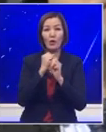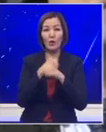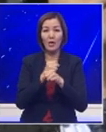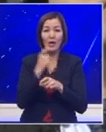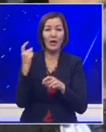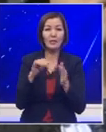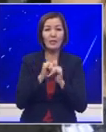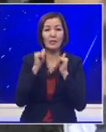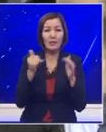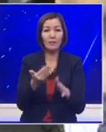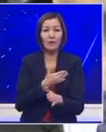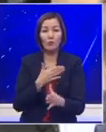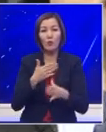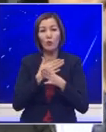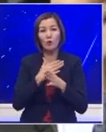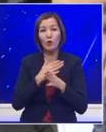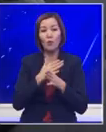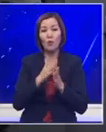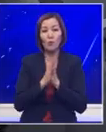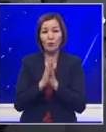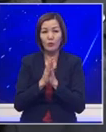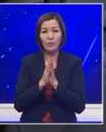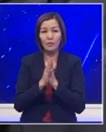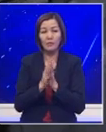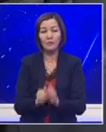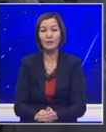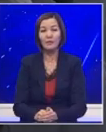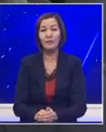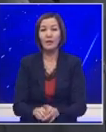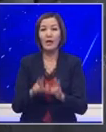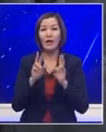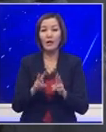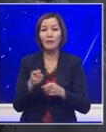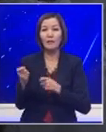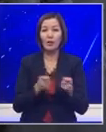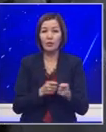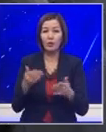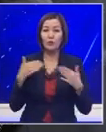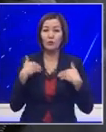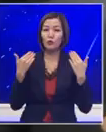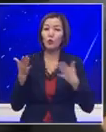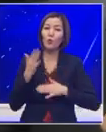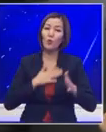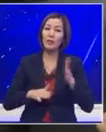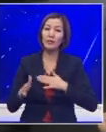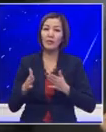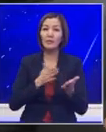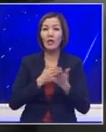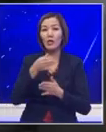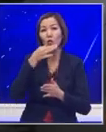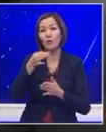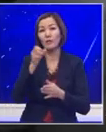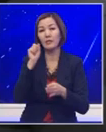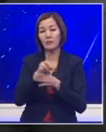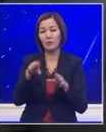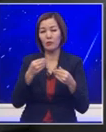шаруашылығын шалқытам дегендерге қолдау болса деген емеуірін танытты. Ал құзырлы басшы бұл ұсынысты қуана құптап, сала